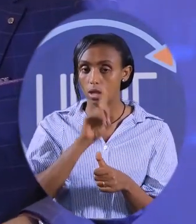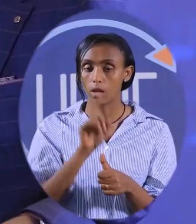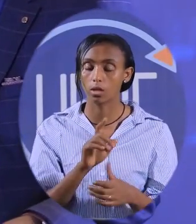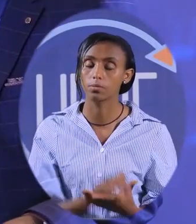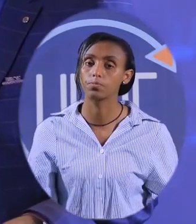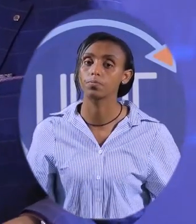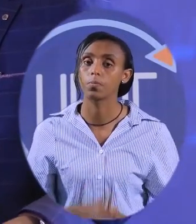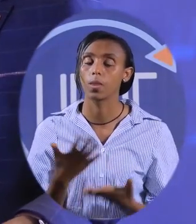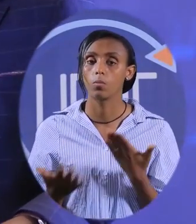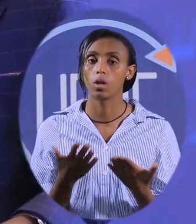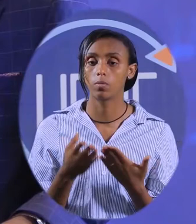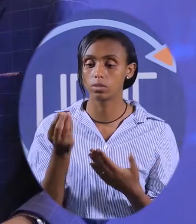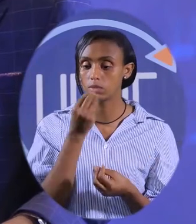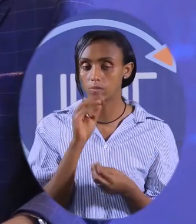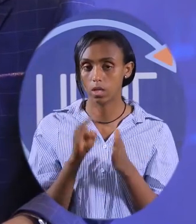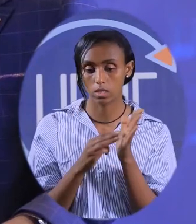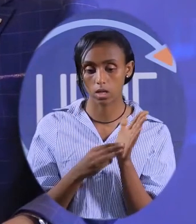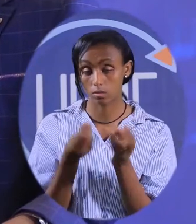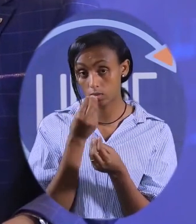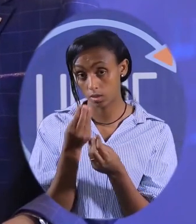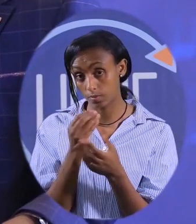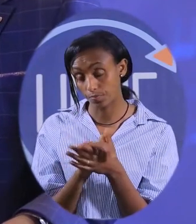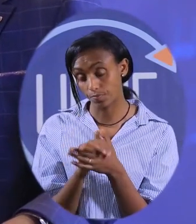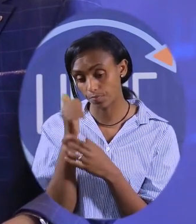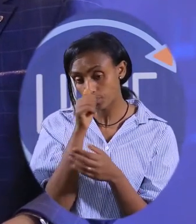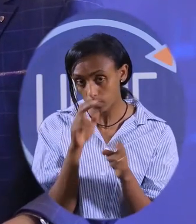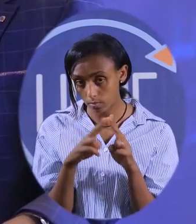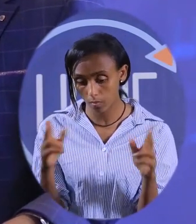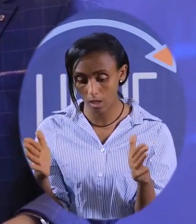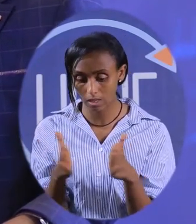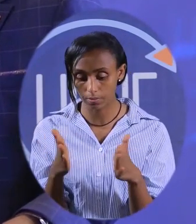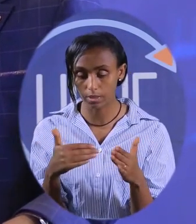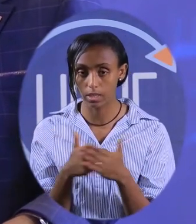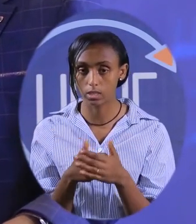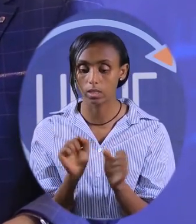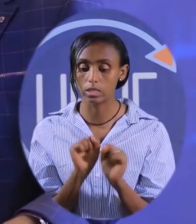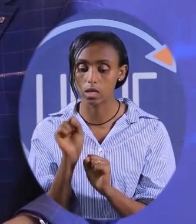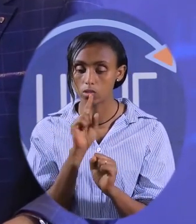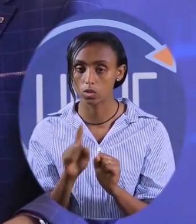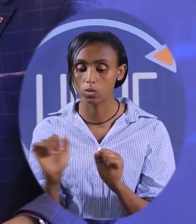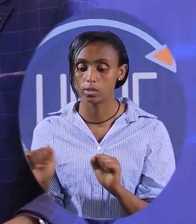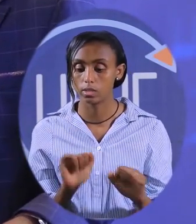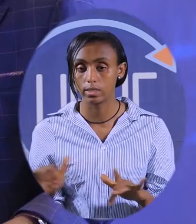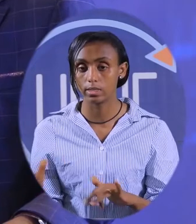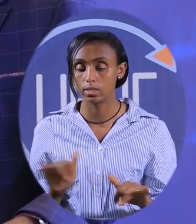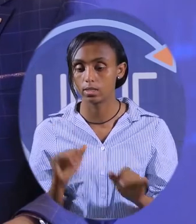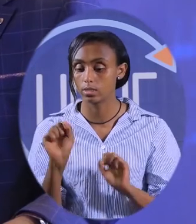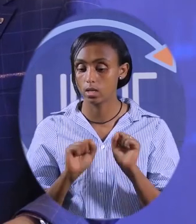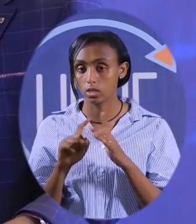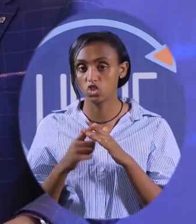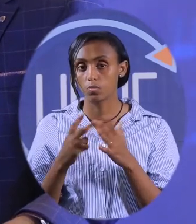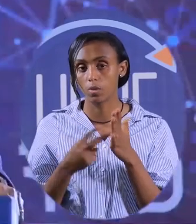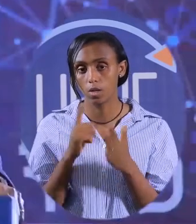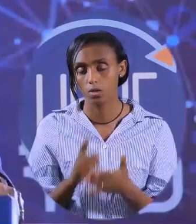ጥያቄ ምናልባት ምግብና ሥርዓተ ምግብ ለኢትዮጵያ በጣም የቅርብ ጊዜ ሳይንስ ነው እንደ ሳይንስ ከተጀመረ ማለት ነው